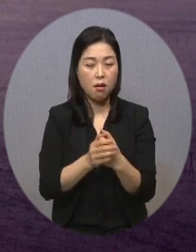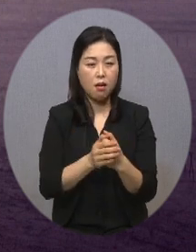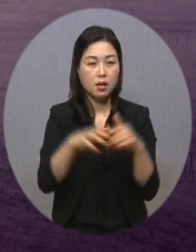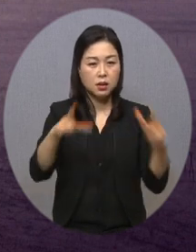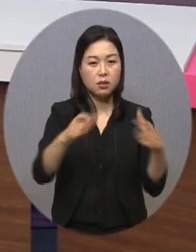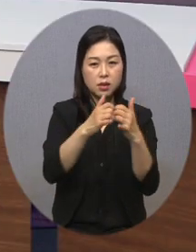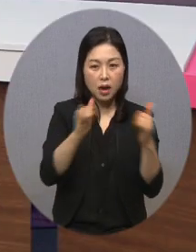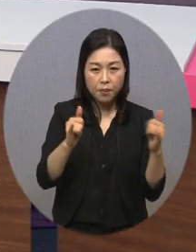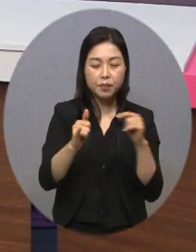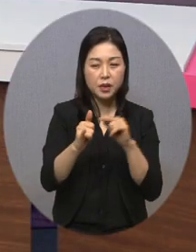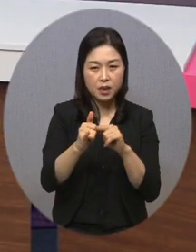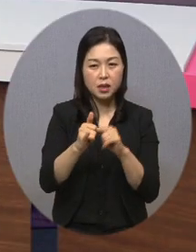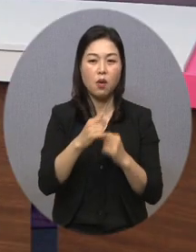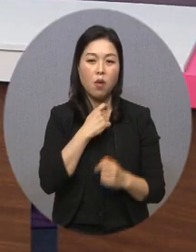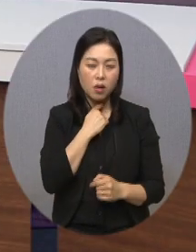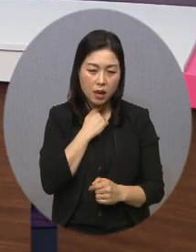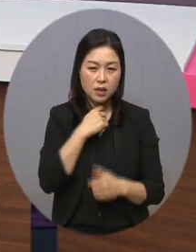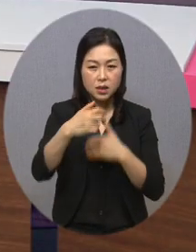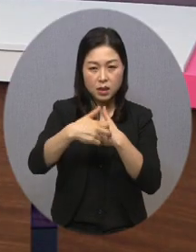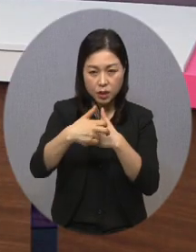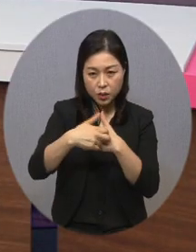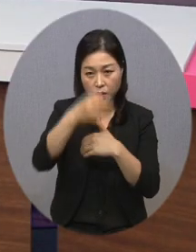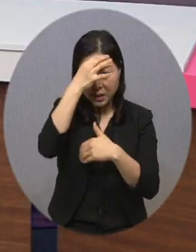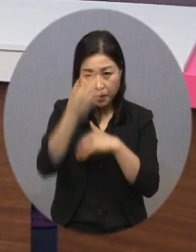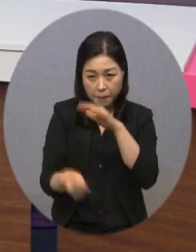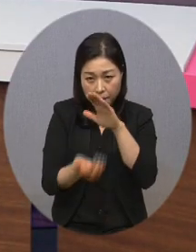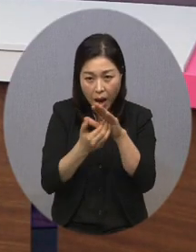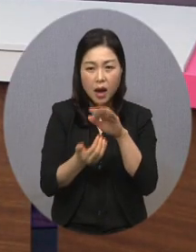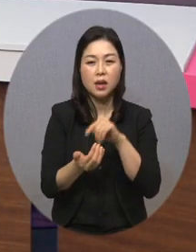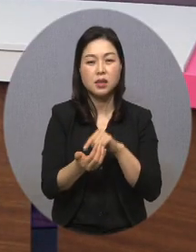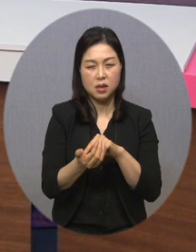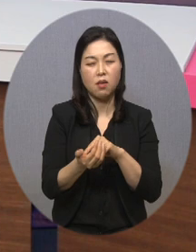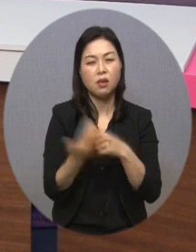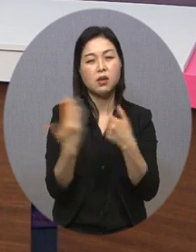의료 고도화를 이루는 게 맞겠다 이렇게 보여지고 있습니다.